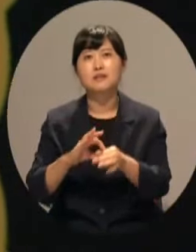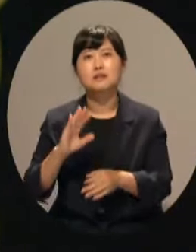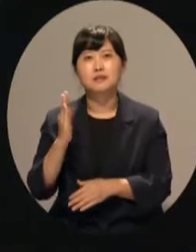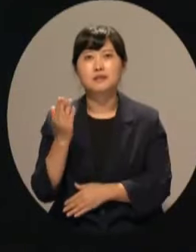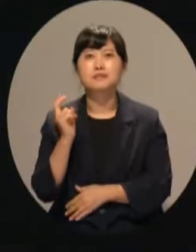허용합니다